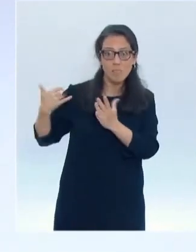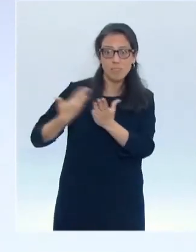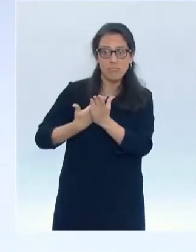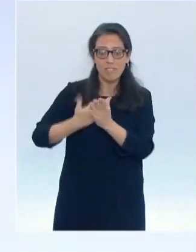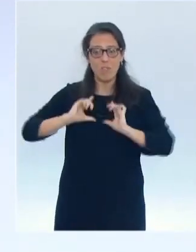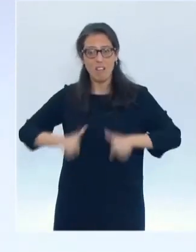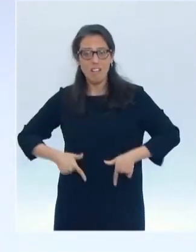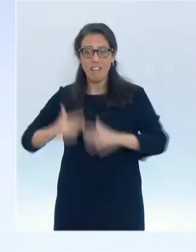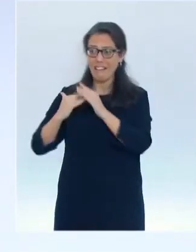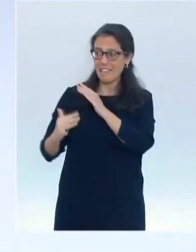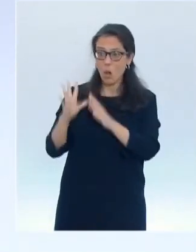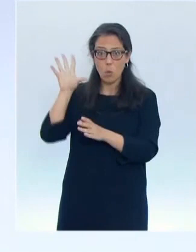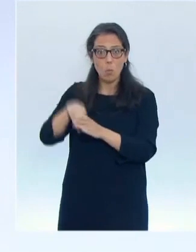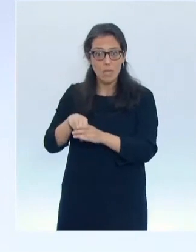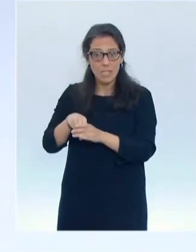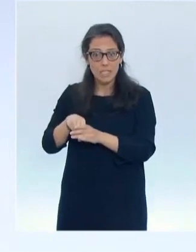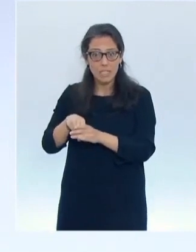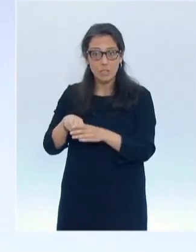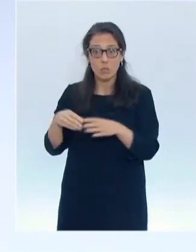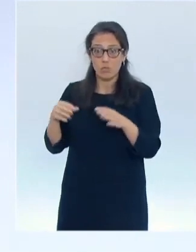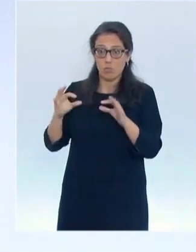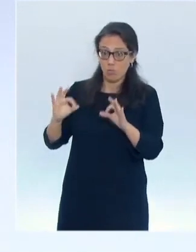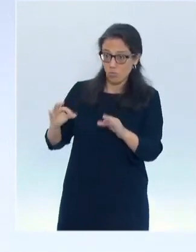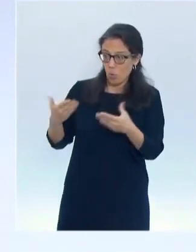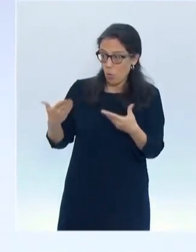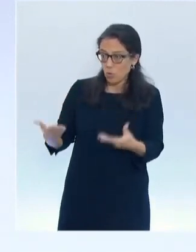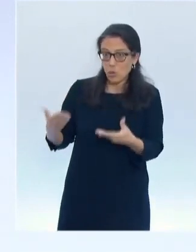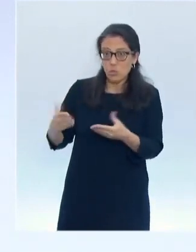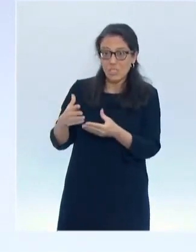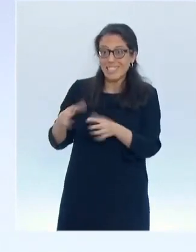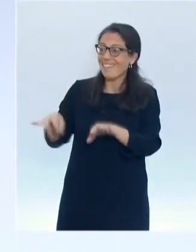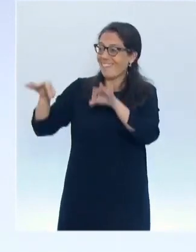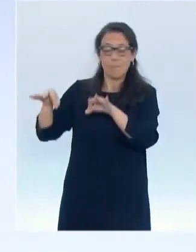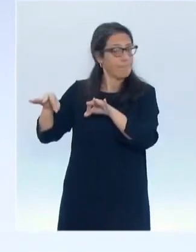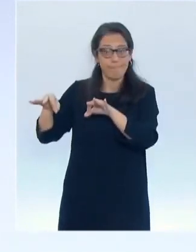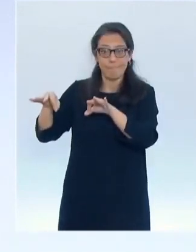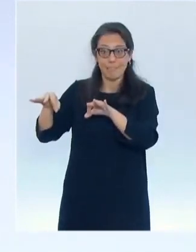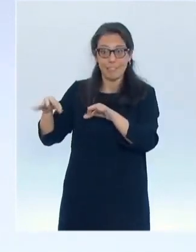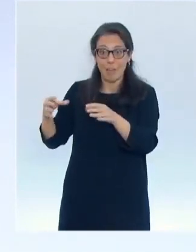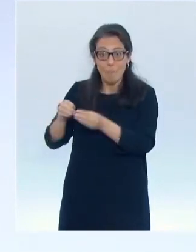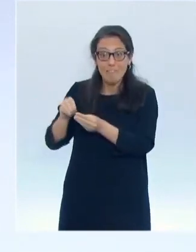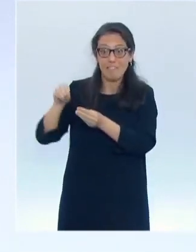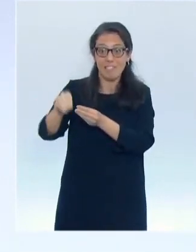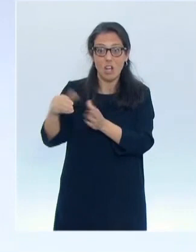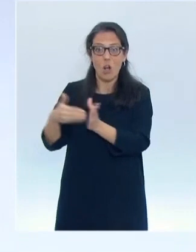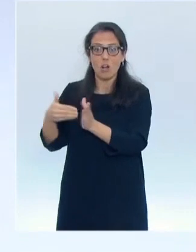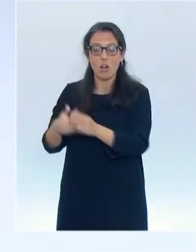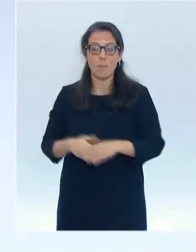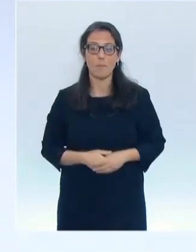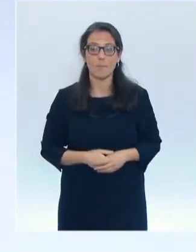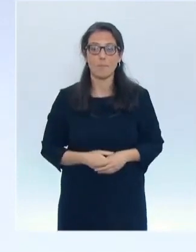bien voilà je vous rassure 1 malgré mon vaccin voile astrazeneca je suis toujours vivant en pleine forme comme quoi on